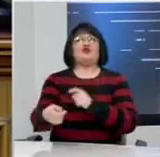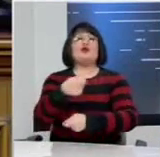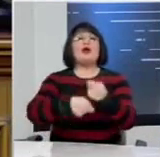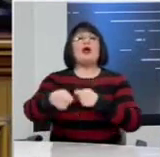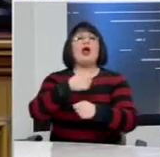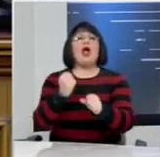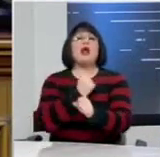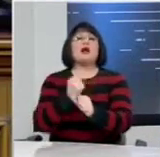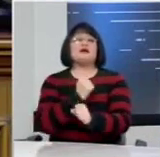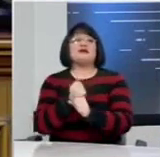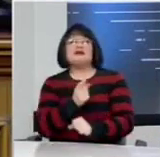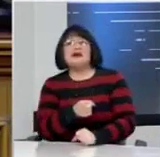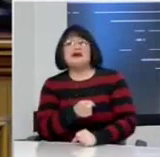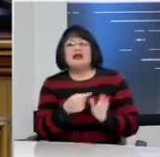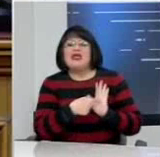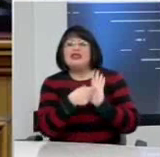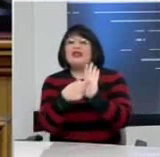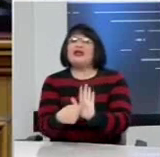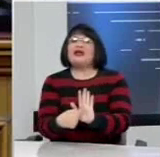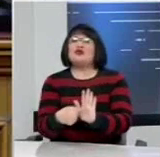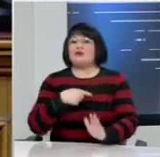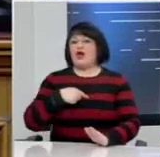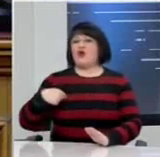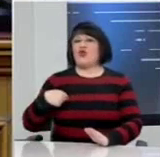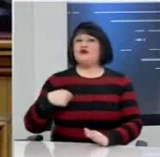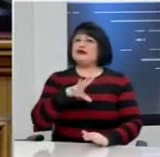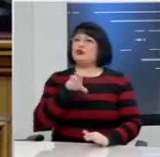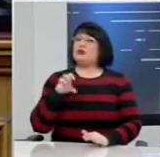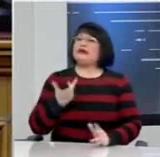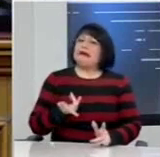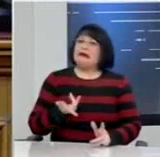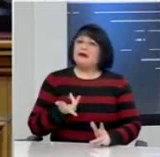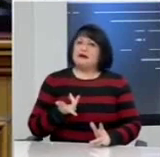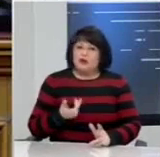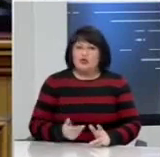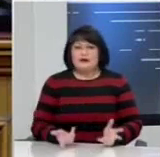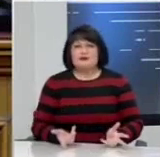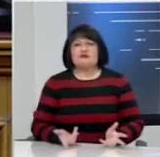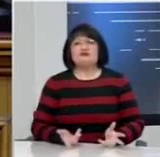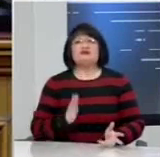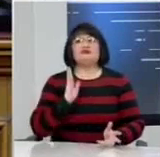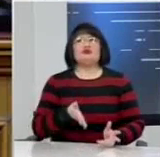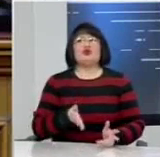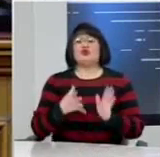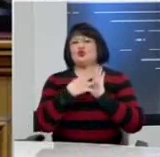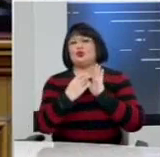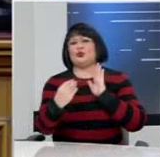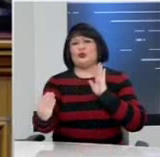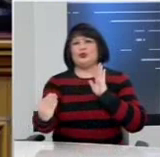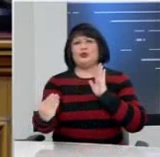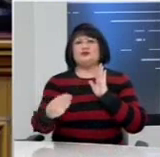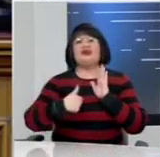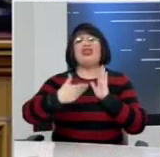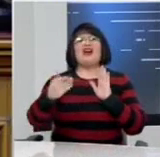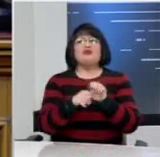εργασίας. Ένα σύνθημα στους εργοδότες, ως μια πρώτη κίνηση σε ένα ντόμινο εργασιακής λέλαπας